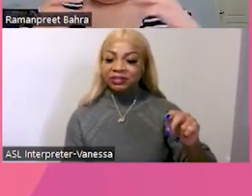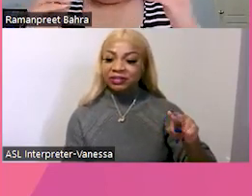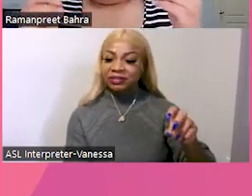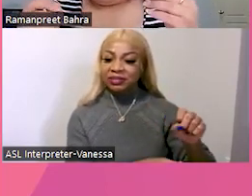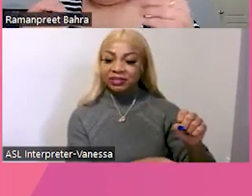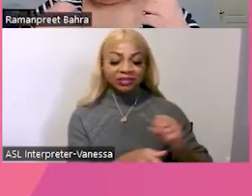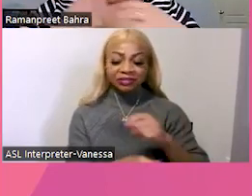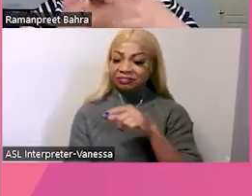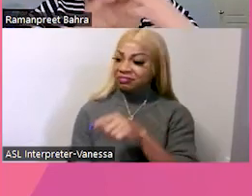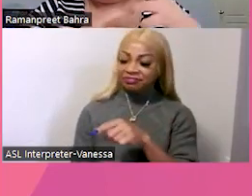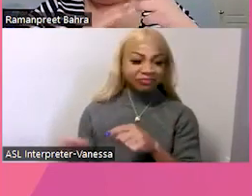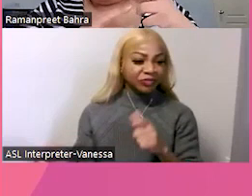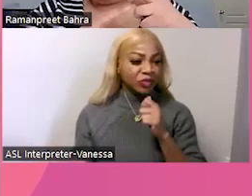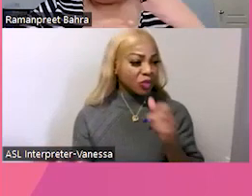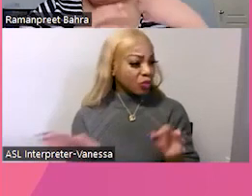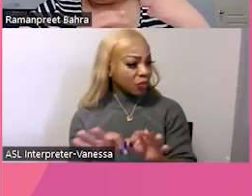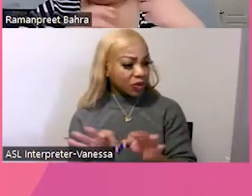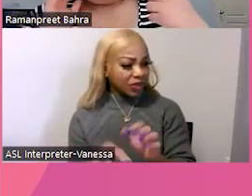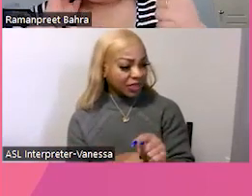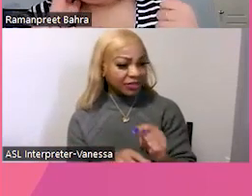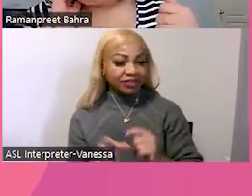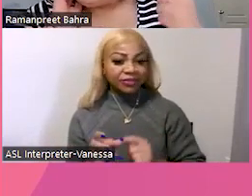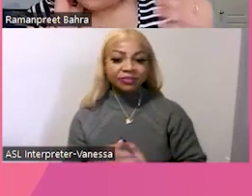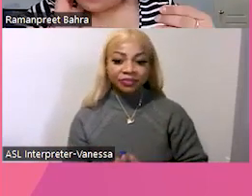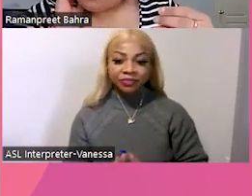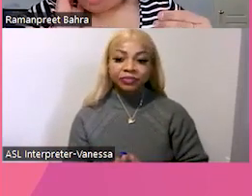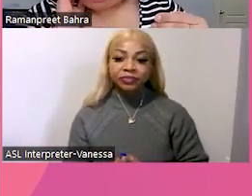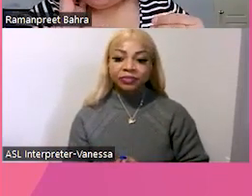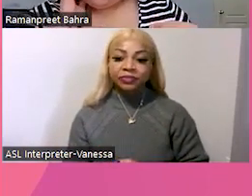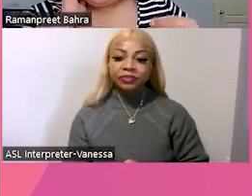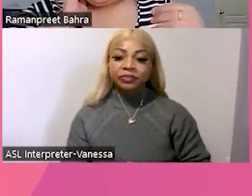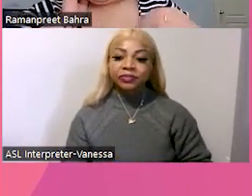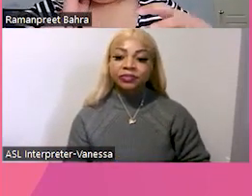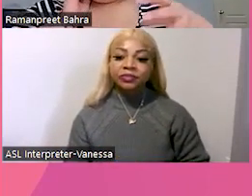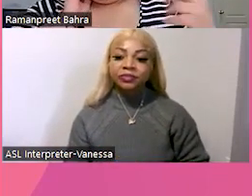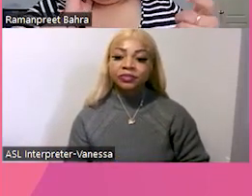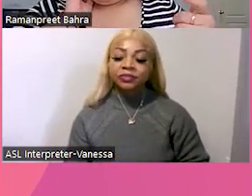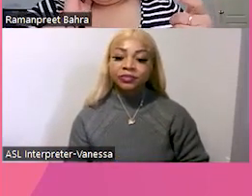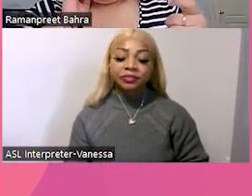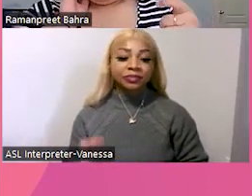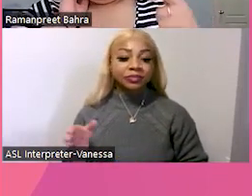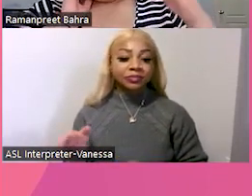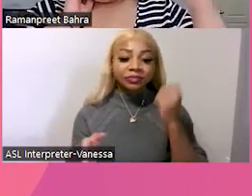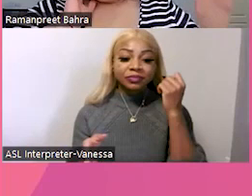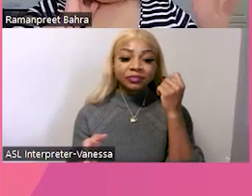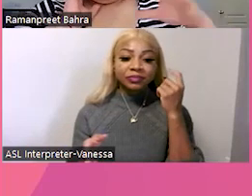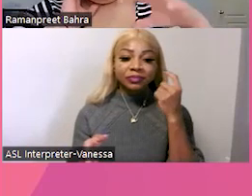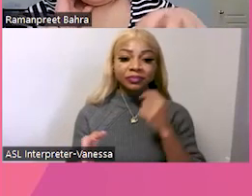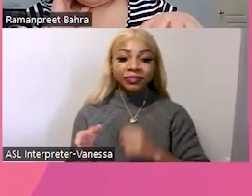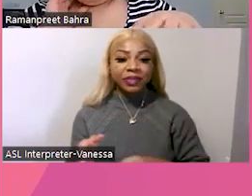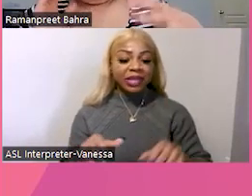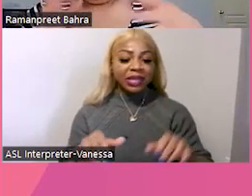corpulence comme étant perçue comme étant dépourvu de contrôle, paresseux, immoral, donc un